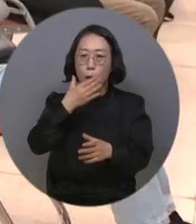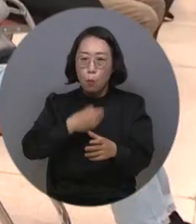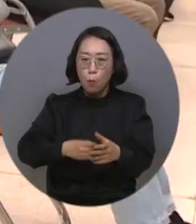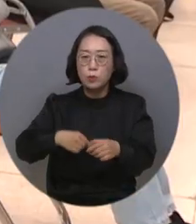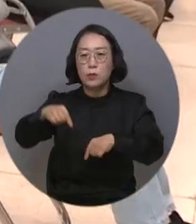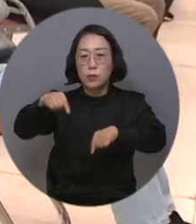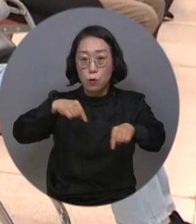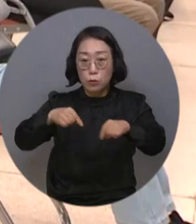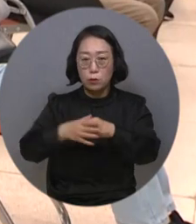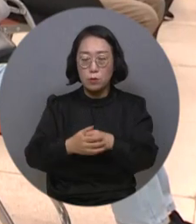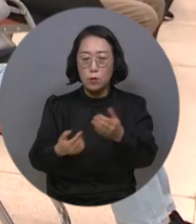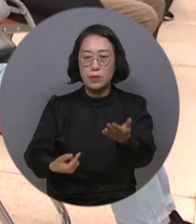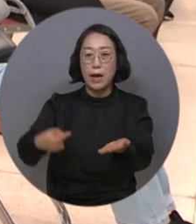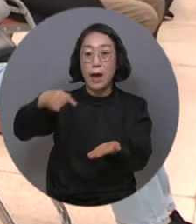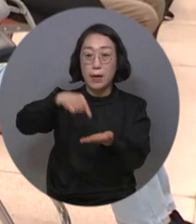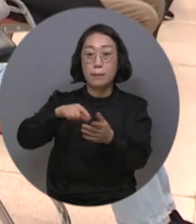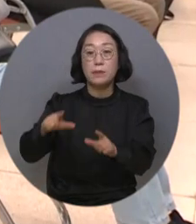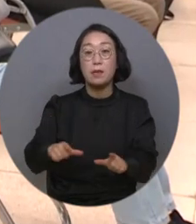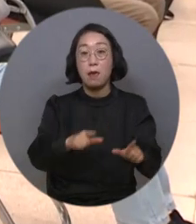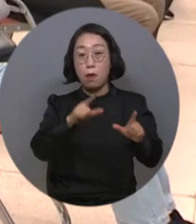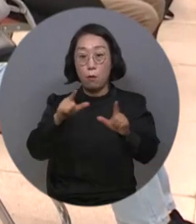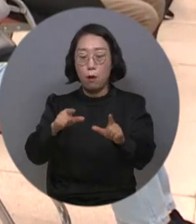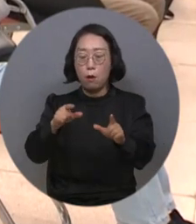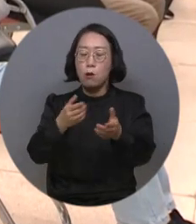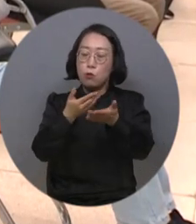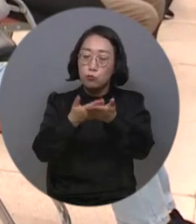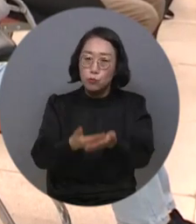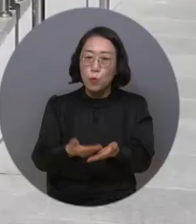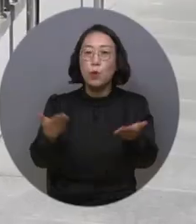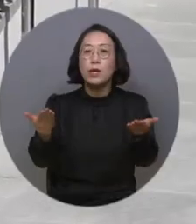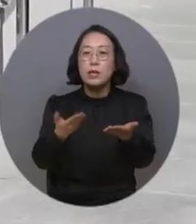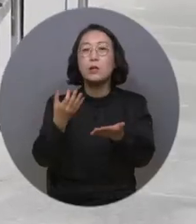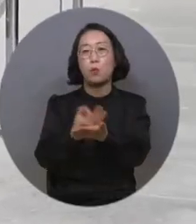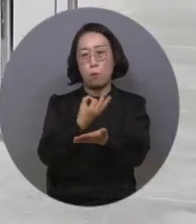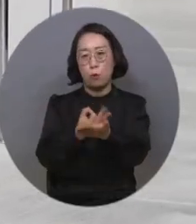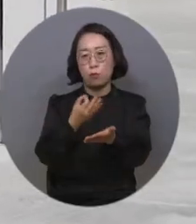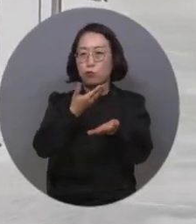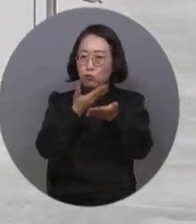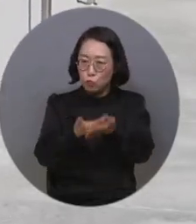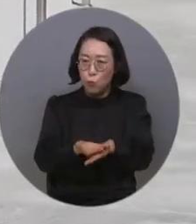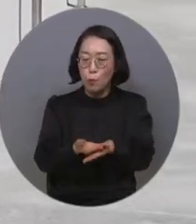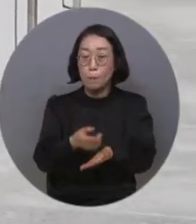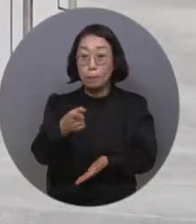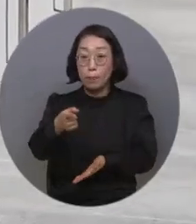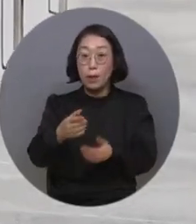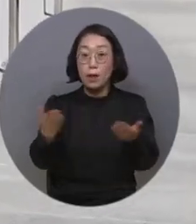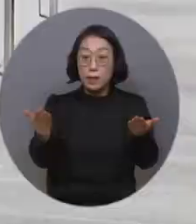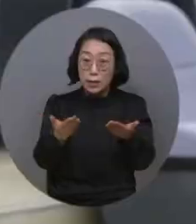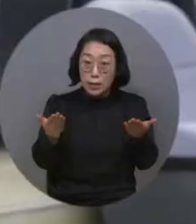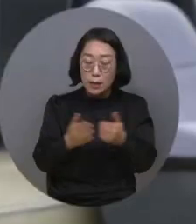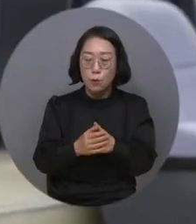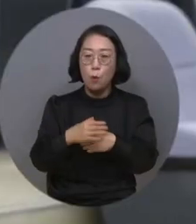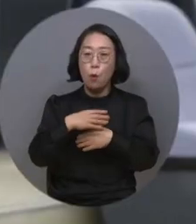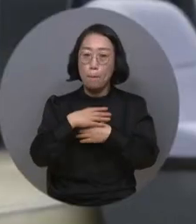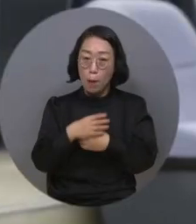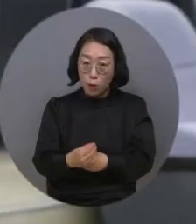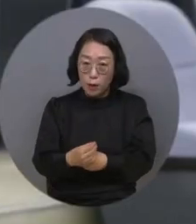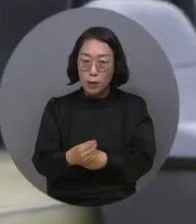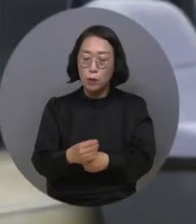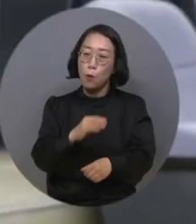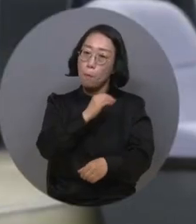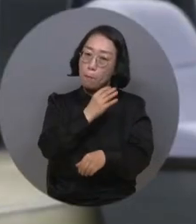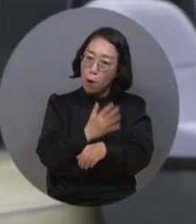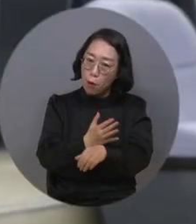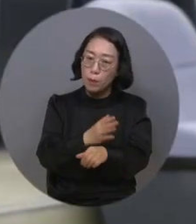자립생활을 가능하게 하는 직업보장은 매우 중요한 부분이다 우리 시에서는 장애인의 재회가 편이 사회진출을